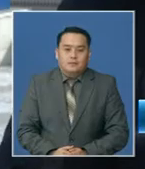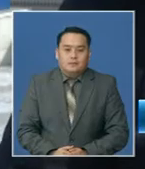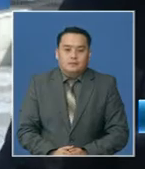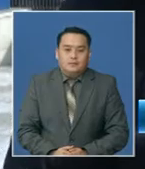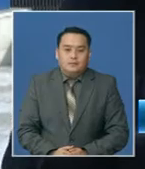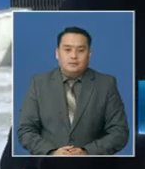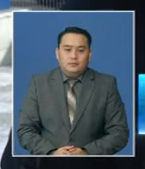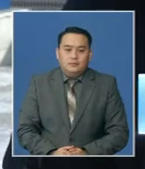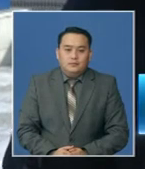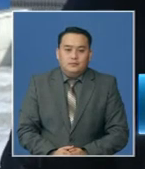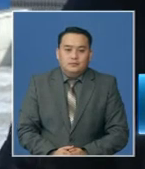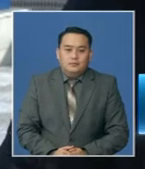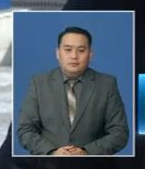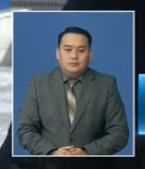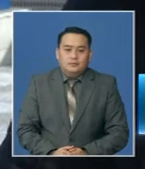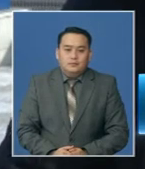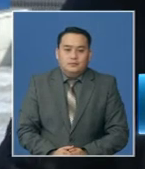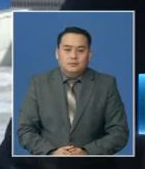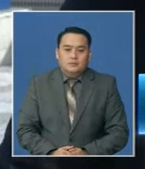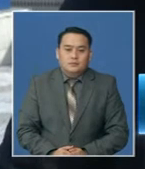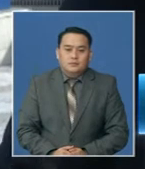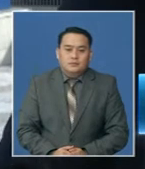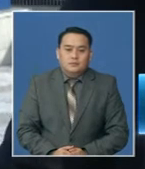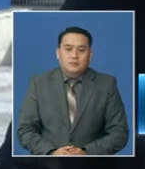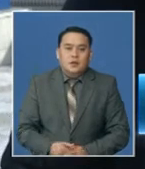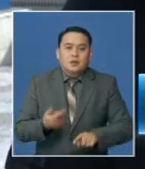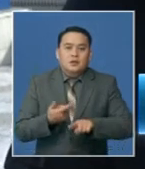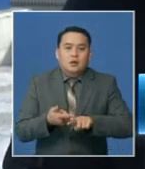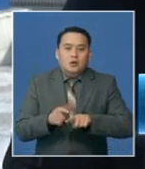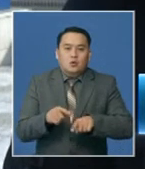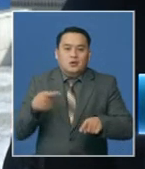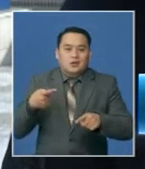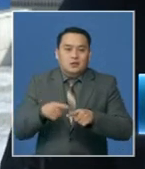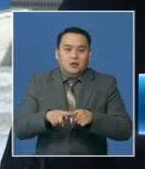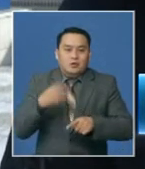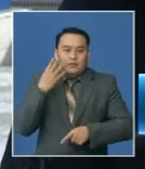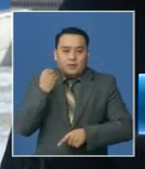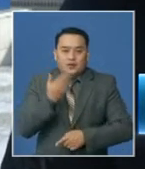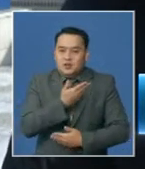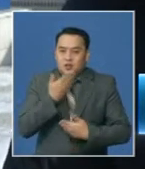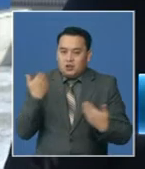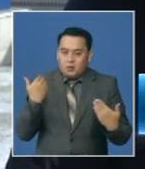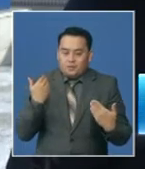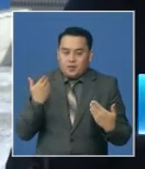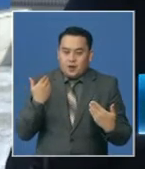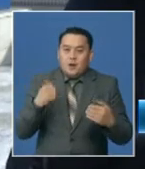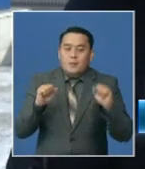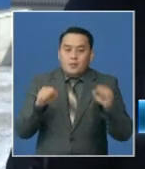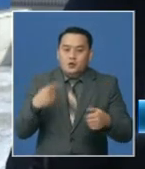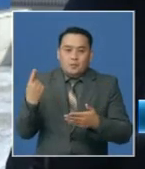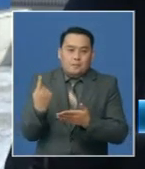месторасположение, благодаря чему логистический центр может оказывать качественные услуги по экспорту и импорту